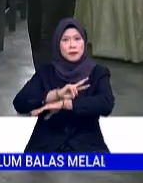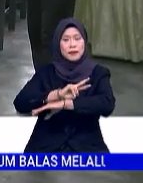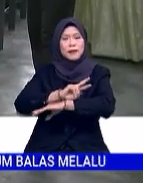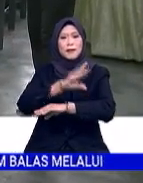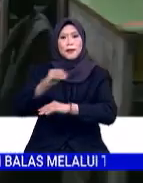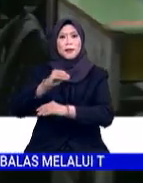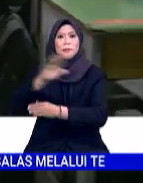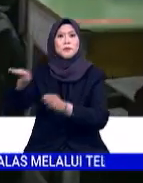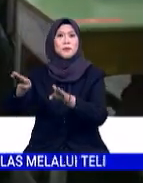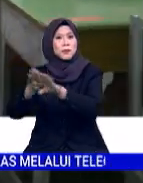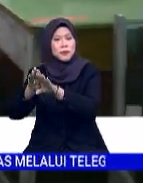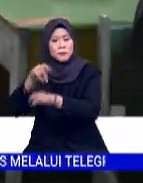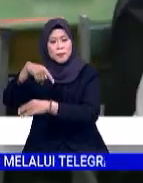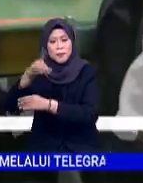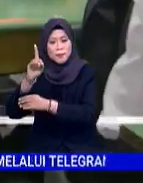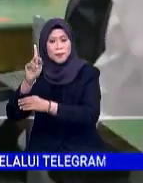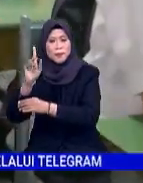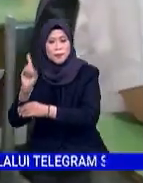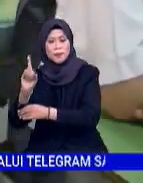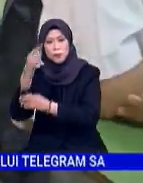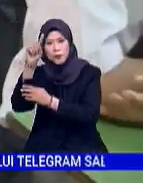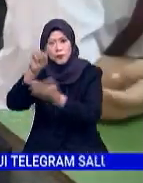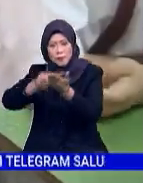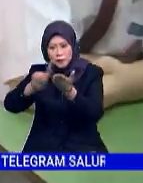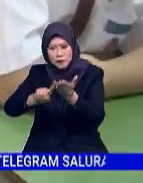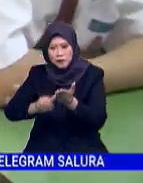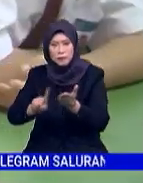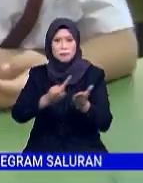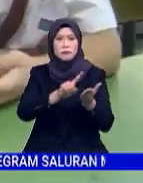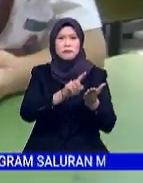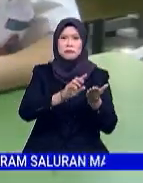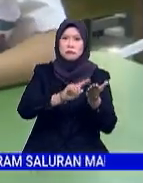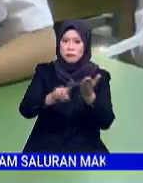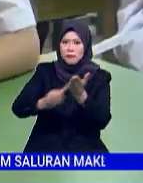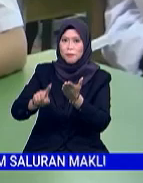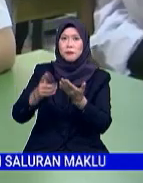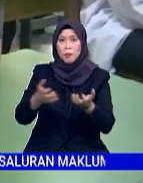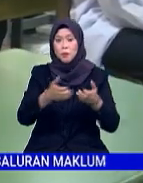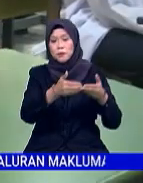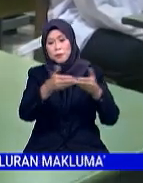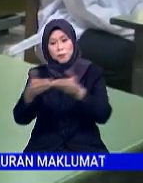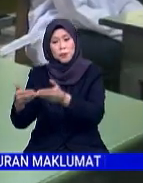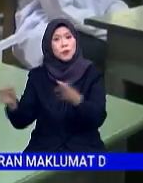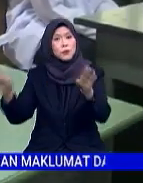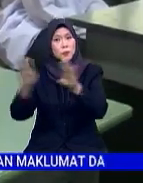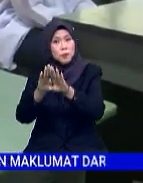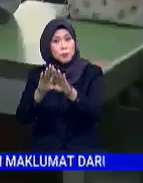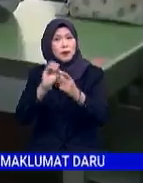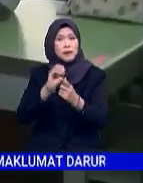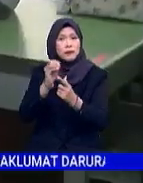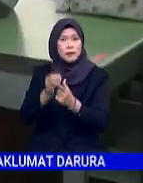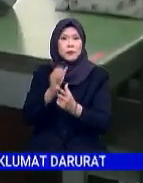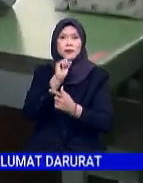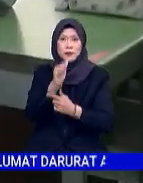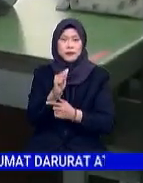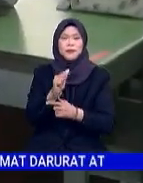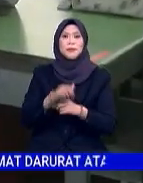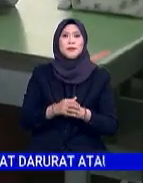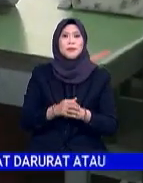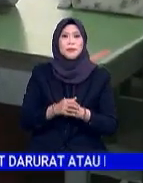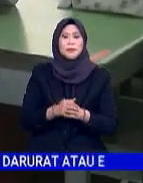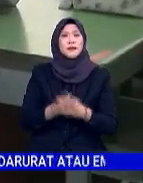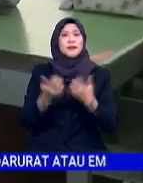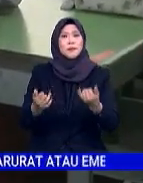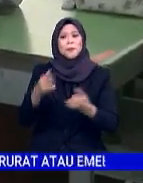pusat kesihatan daerah PKD melaksanakan penilaian risiko sama ada untuk melanjutkan penutupan itu atau tidak Ia juga